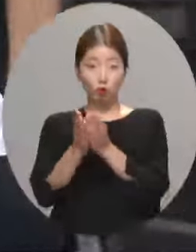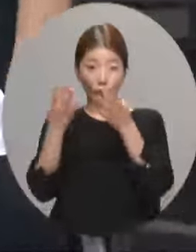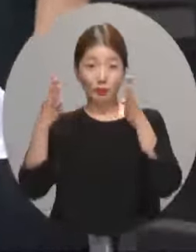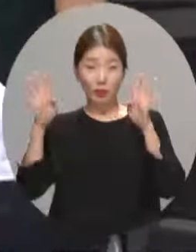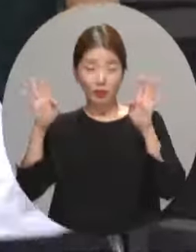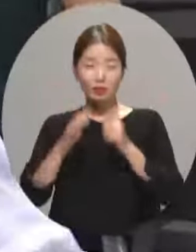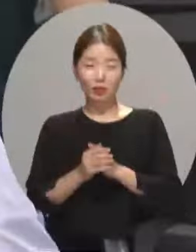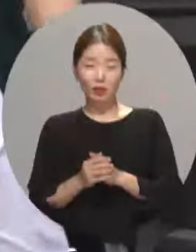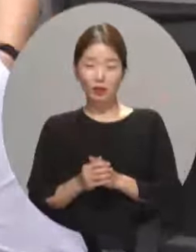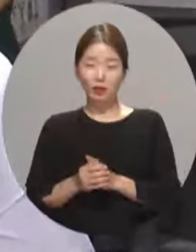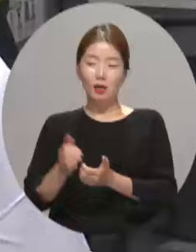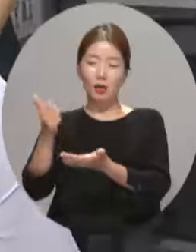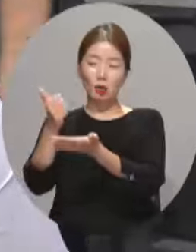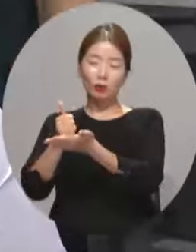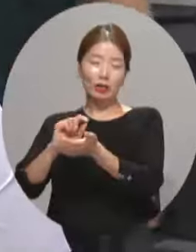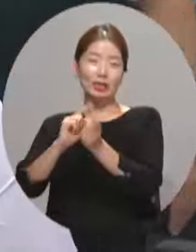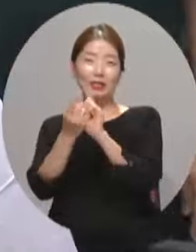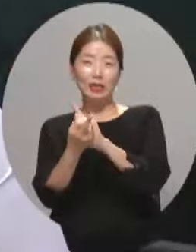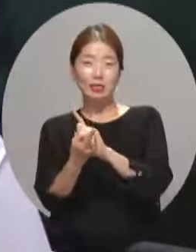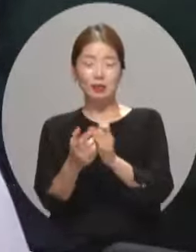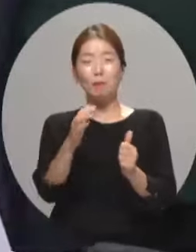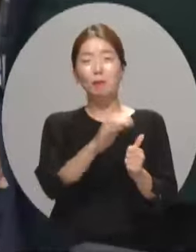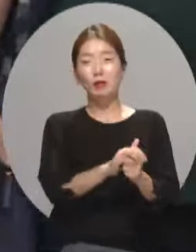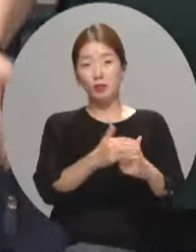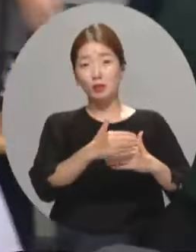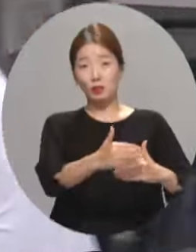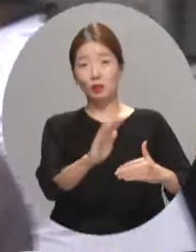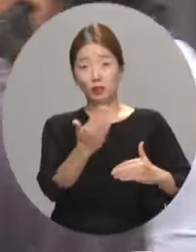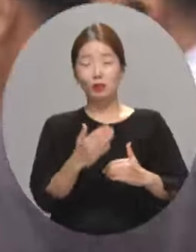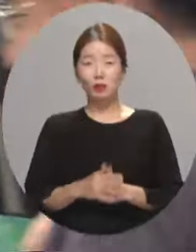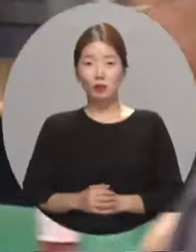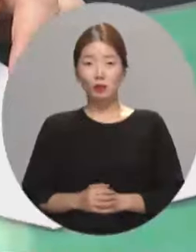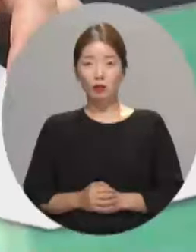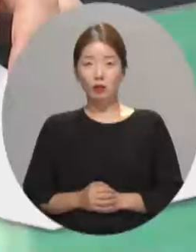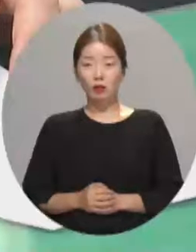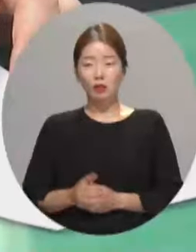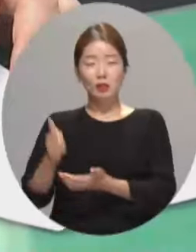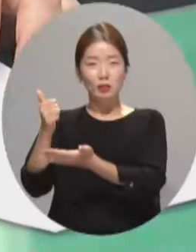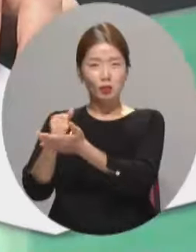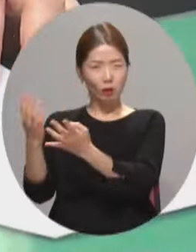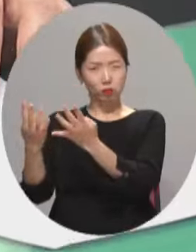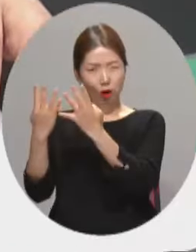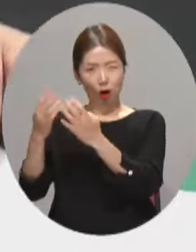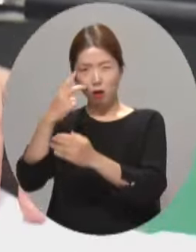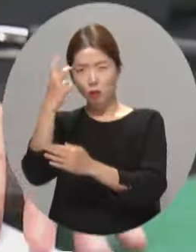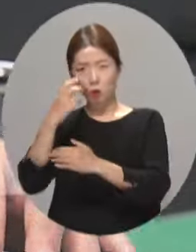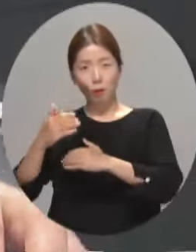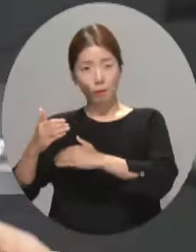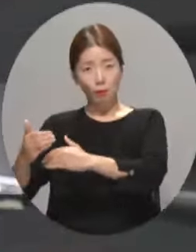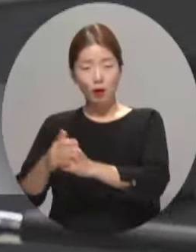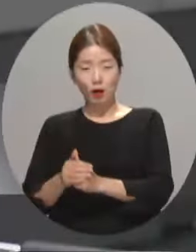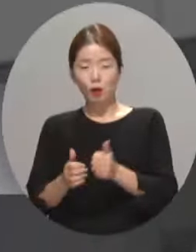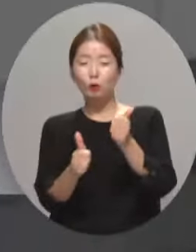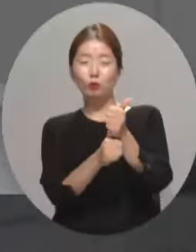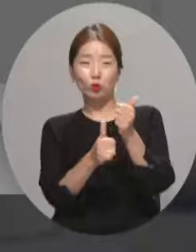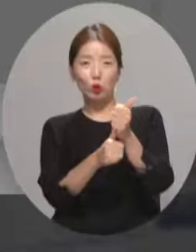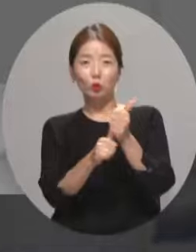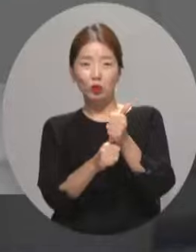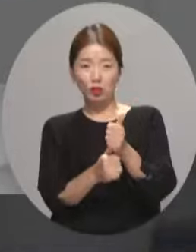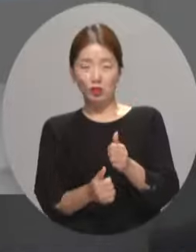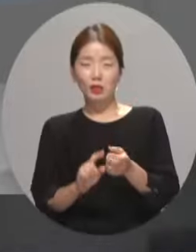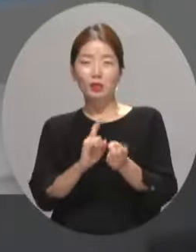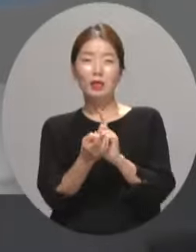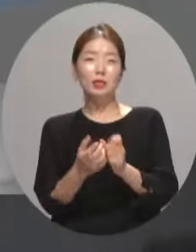국립군산대학교가 결국 총장 직무대리 체제로 전환했습니다. 이장호 총장이 구속 수사를 받게 되자 부총장이